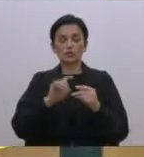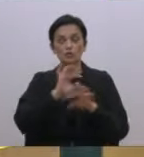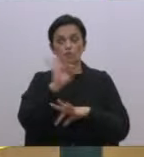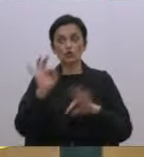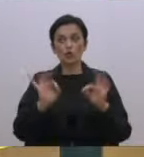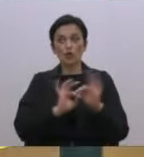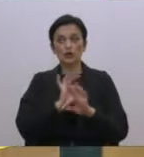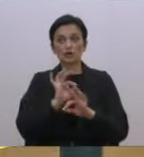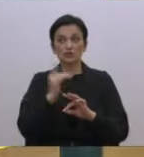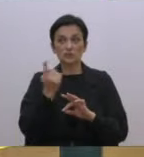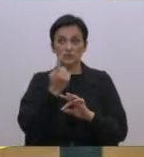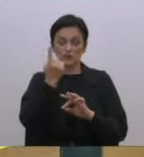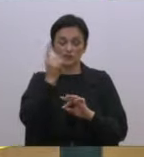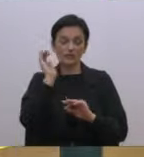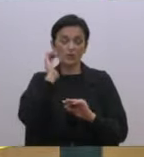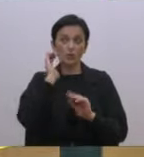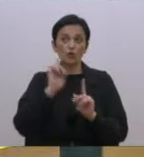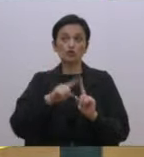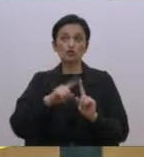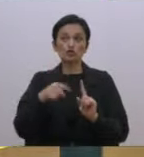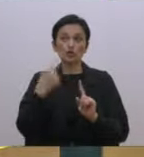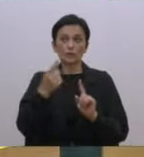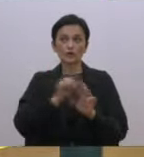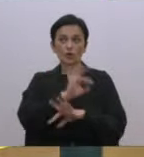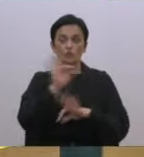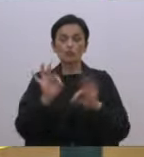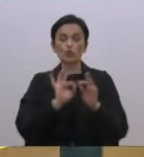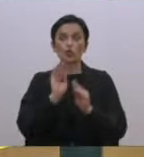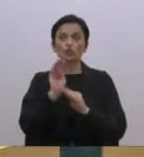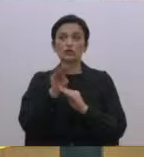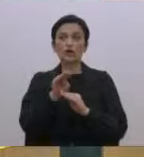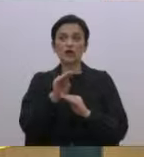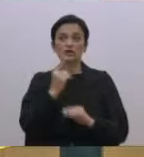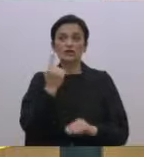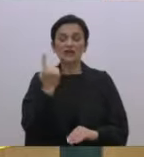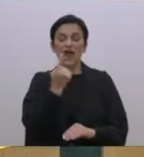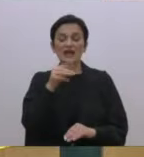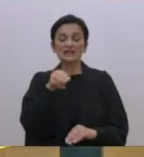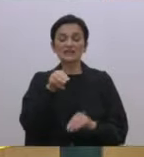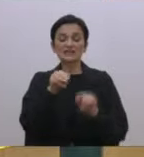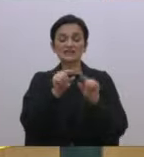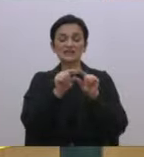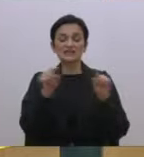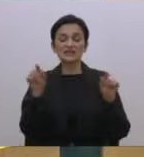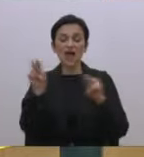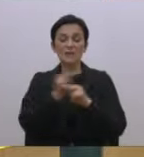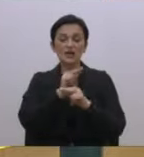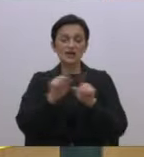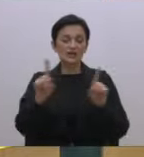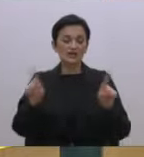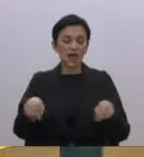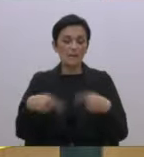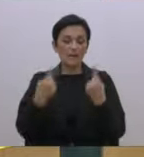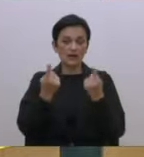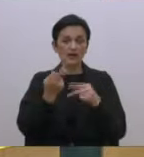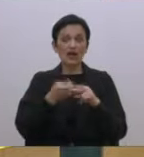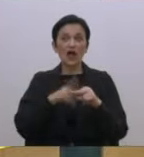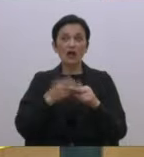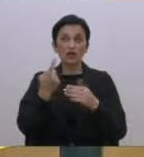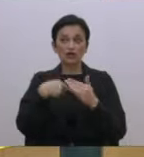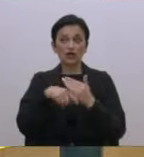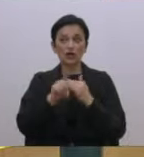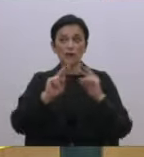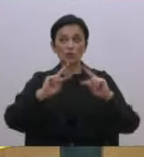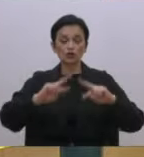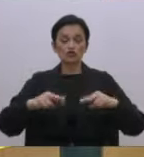პროექტს. პირველი მოსმენის შემდეგ პროექტს დაემატა ერთადერთი ტერმინი რეაბილიტაცია და აქედან გამომდინარე